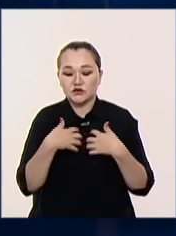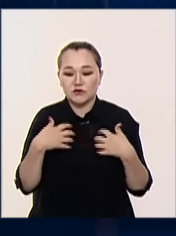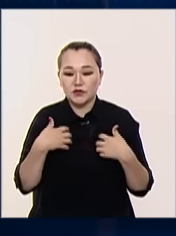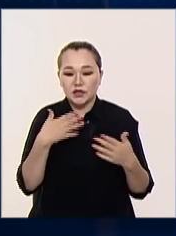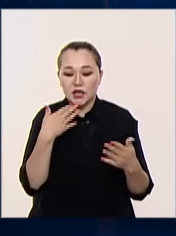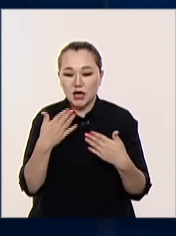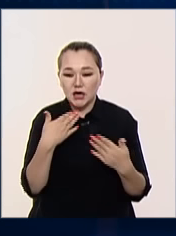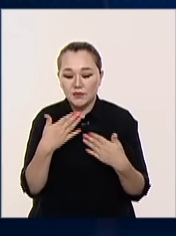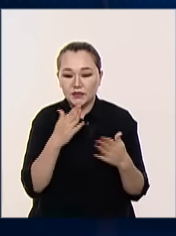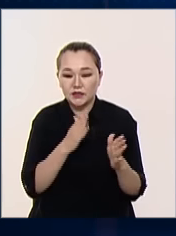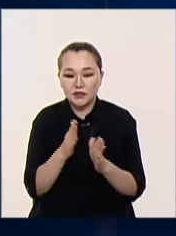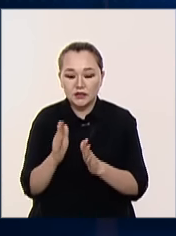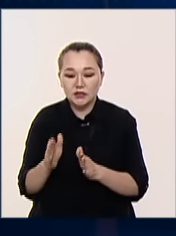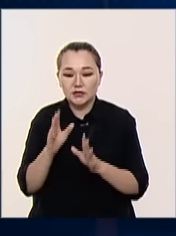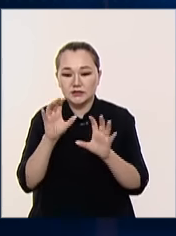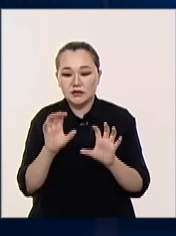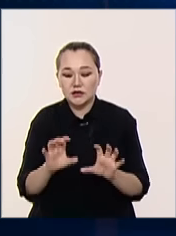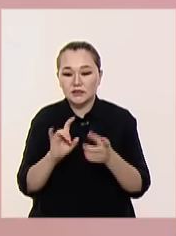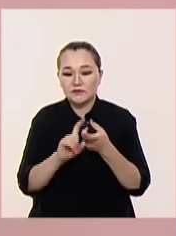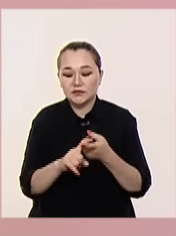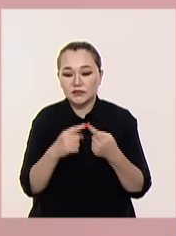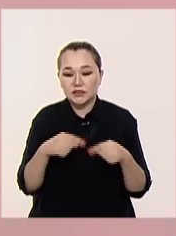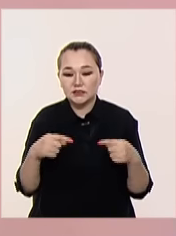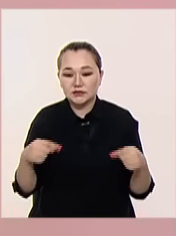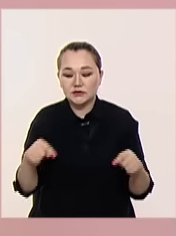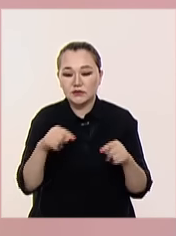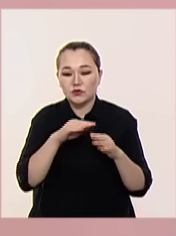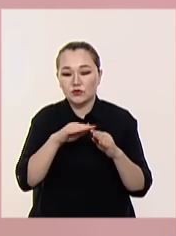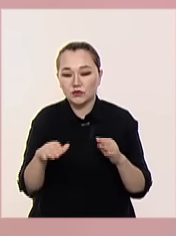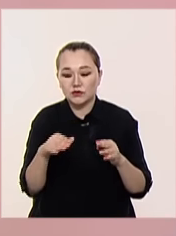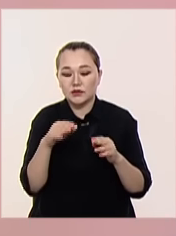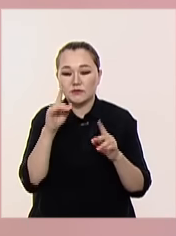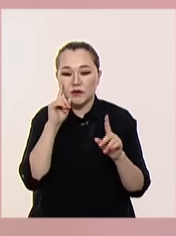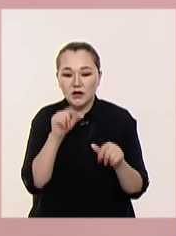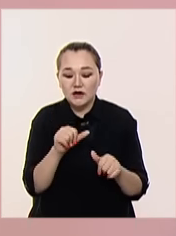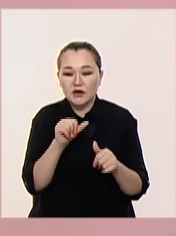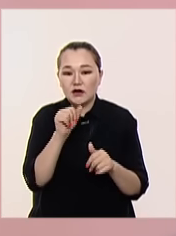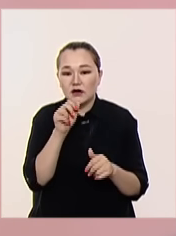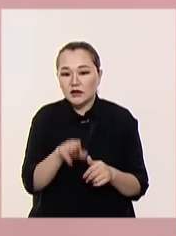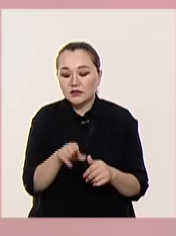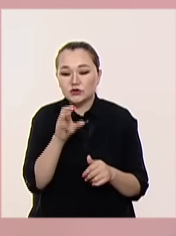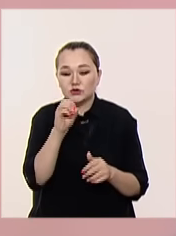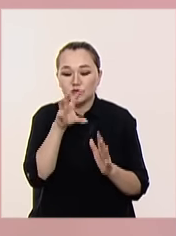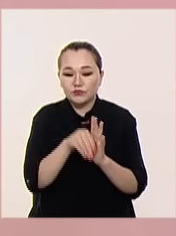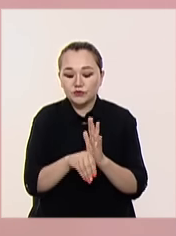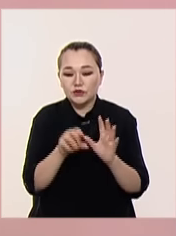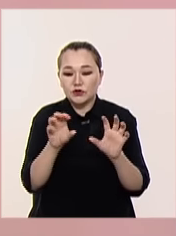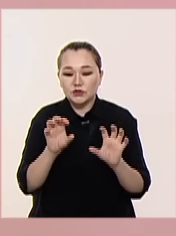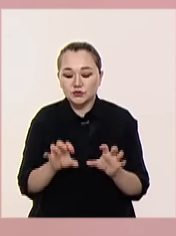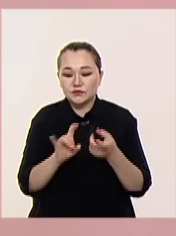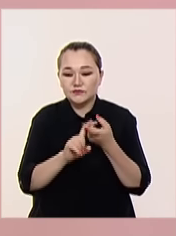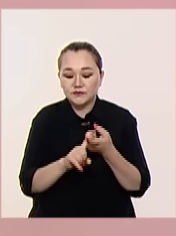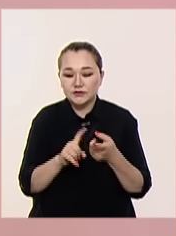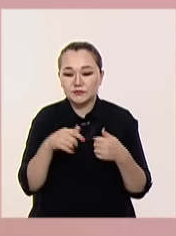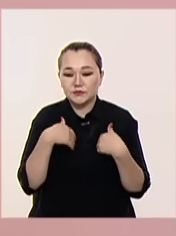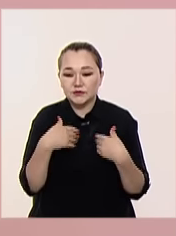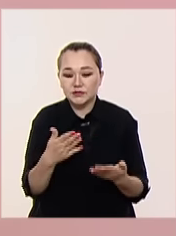карым-катынасы реттейтин Казакстандын заңнамалык базасы ар түрлүү деңгээлдеги бир катар укуктук актылар менен, сонун ичинде конституциялык негиз менен